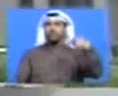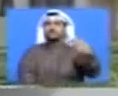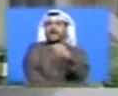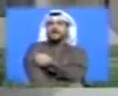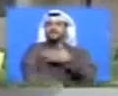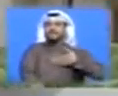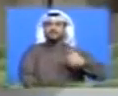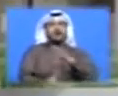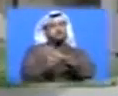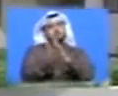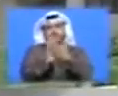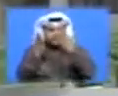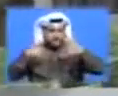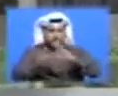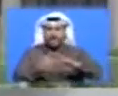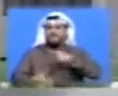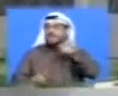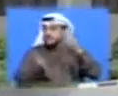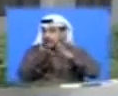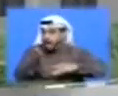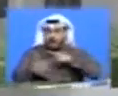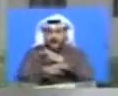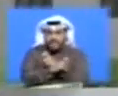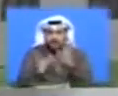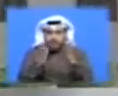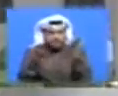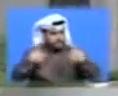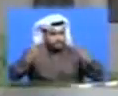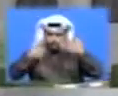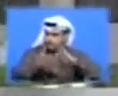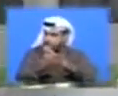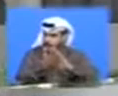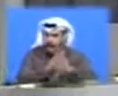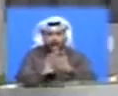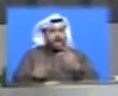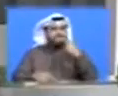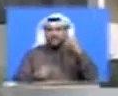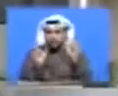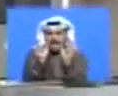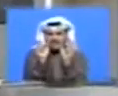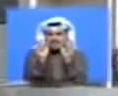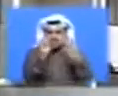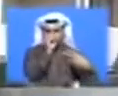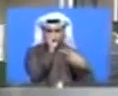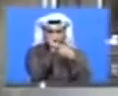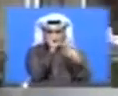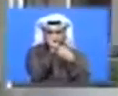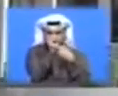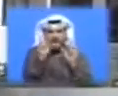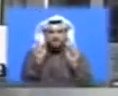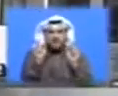هذه الحالات لا تمثل أي تهديد أو خوف، فمنظمة الصحة العالمية صنفت أن هذا